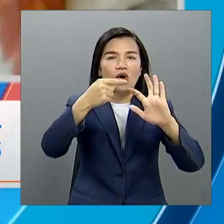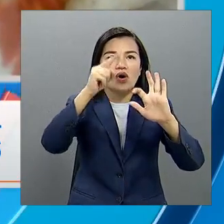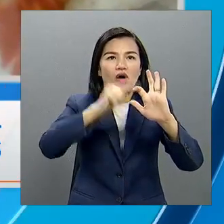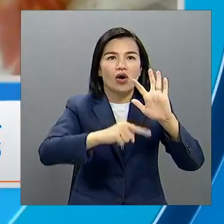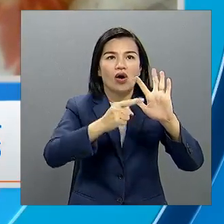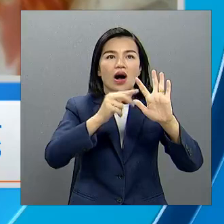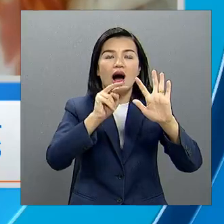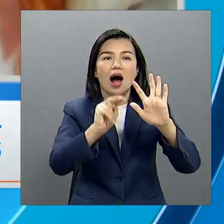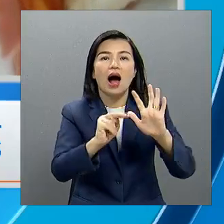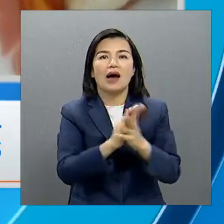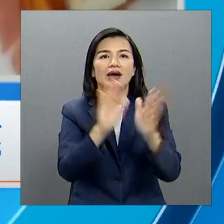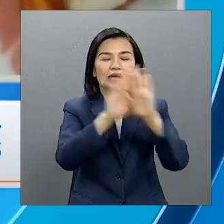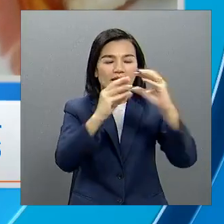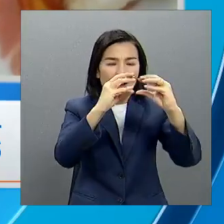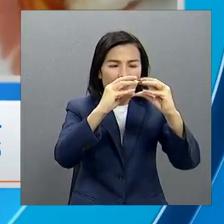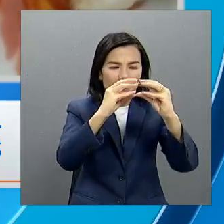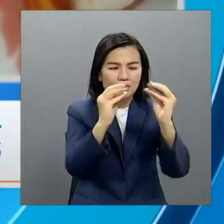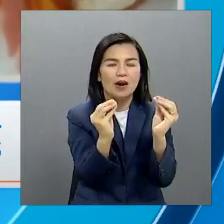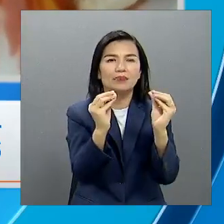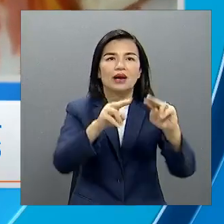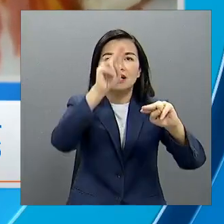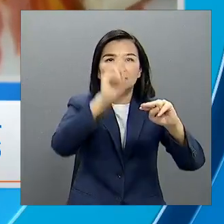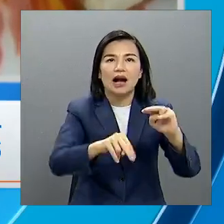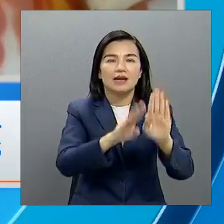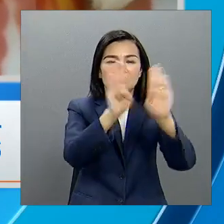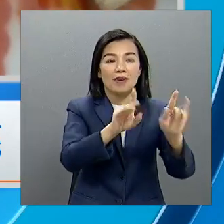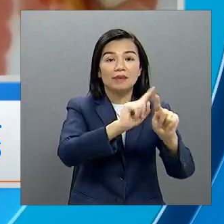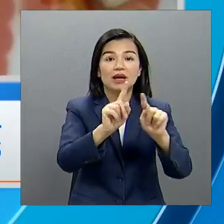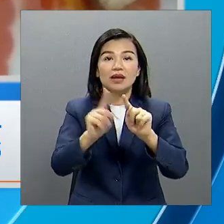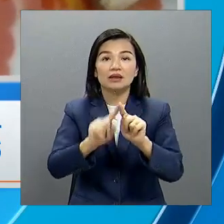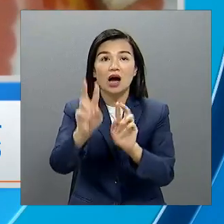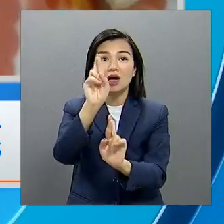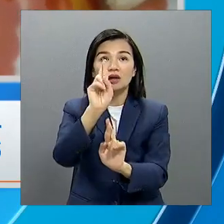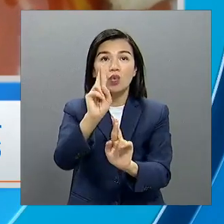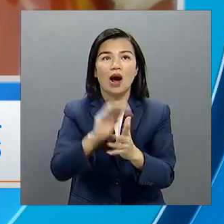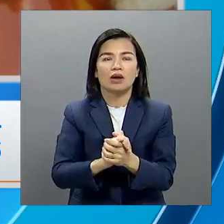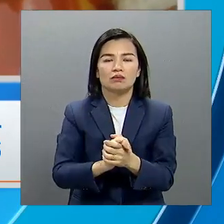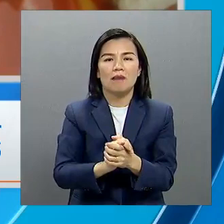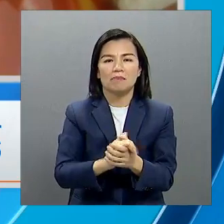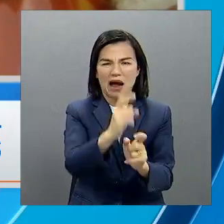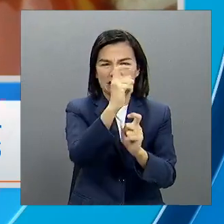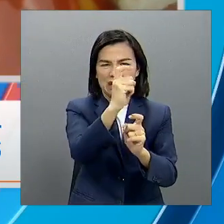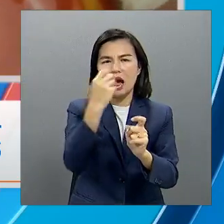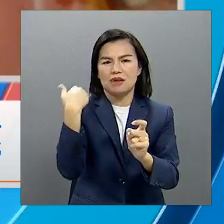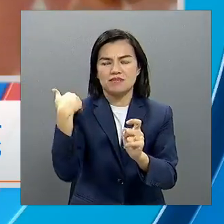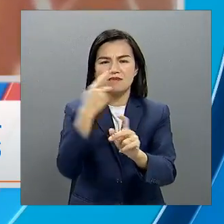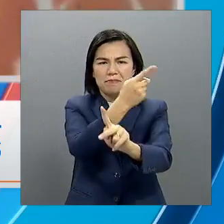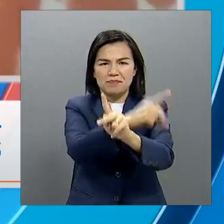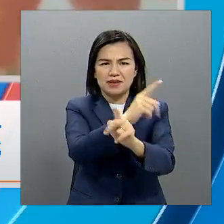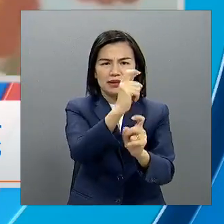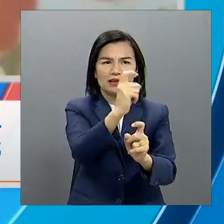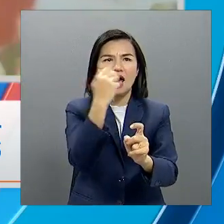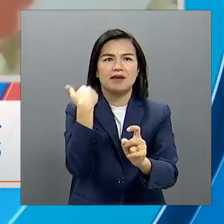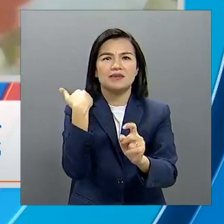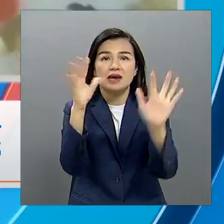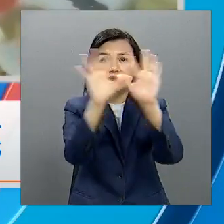เหมือนไข่ห่านใช่แต่เห็ดระโงกมีหลายชนิดเขาบอกว่าให้ระวังเป็นเห็ดระโงกพิษ มีเห็ดระโงกพิษเหมือนกัน คล้ายกันเราเคยน